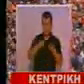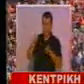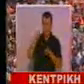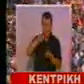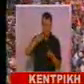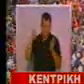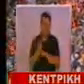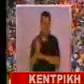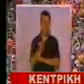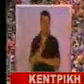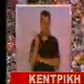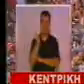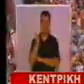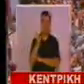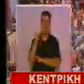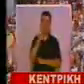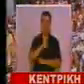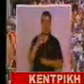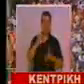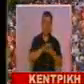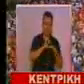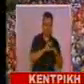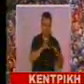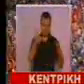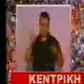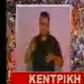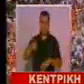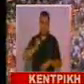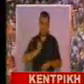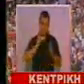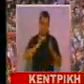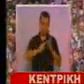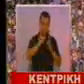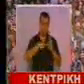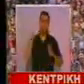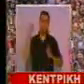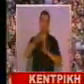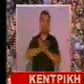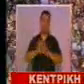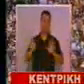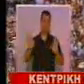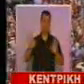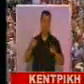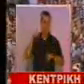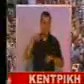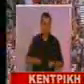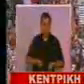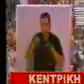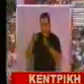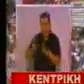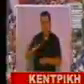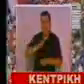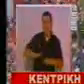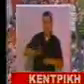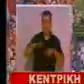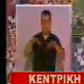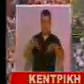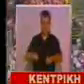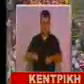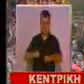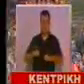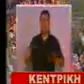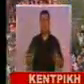μονομερή διαγραφή του χρέους, δηλαδή να κατευθύνεται προς τη λαϊκή εξουσία. Ακόμα και αν σχηματιστεί μια ισχυρή